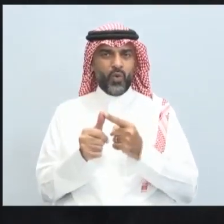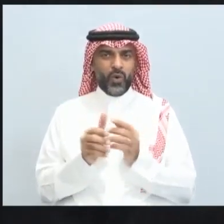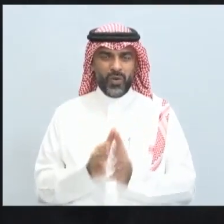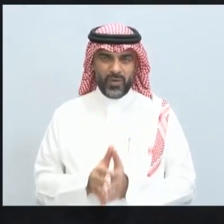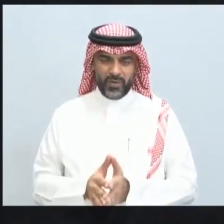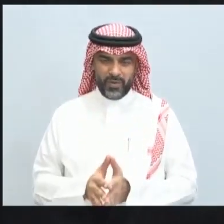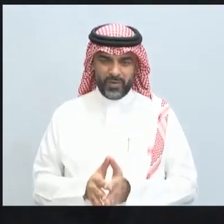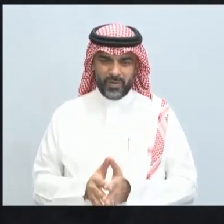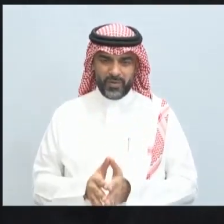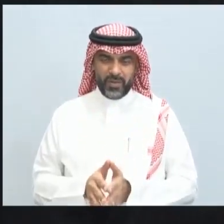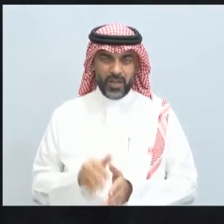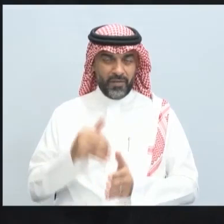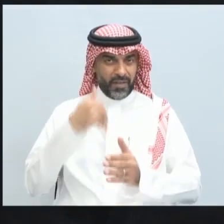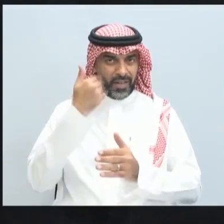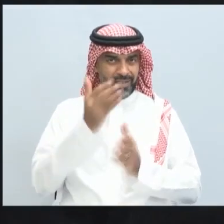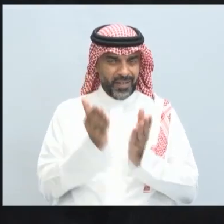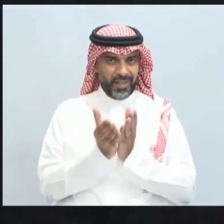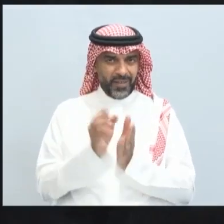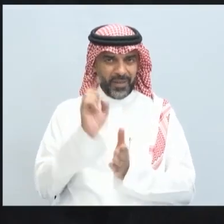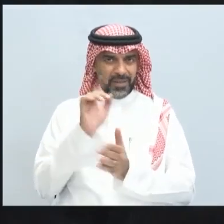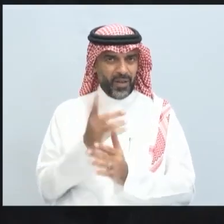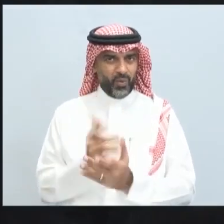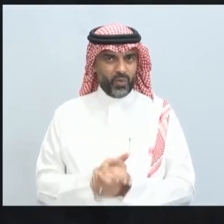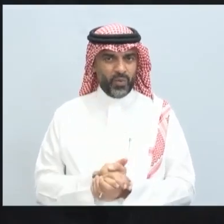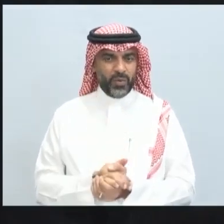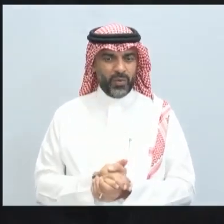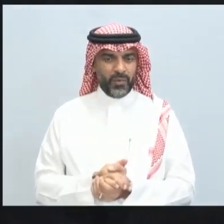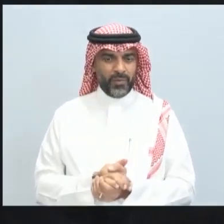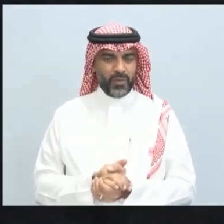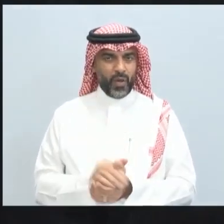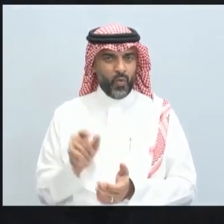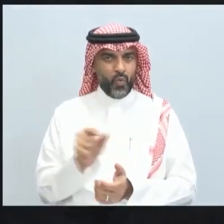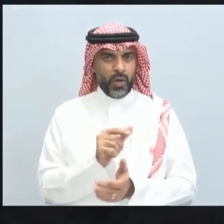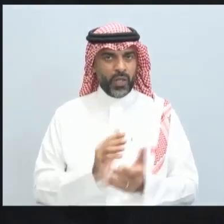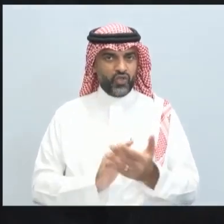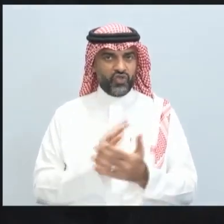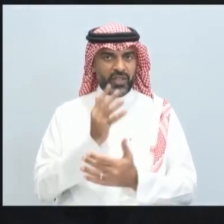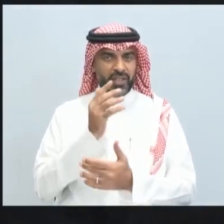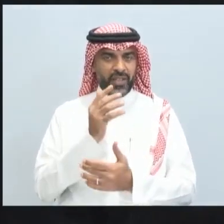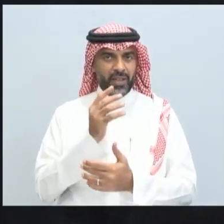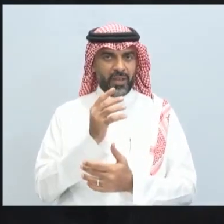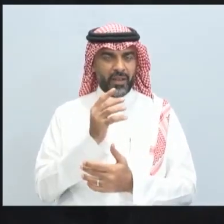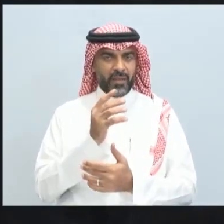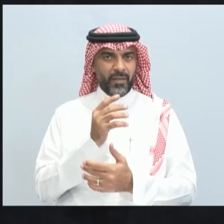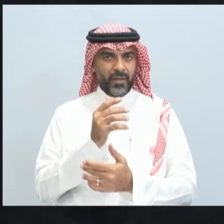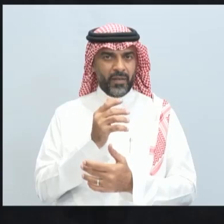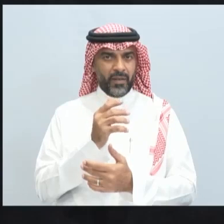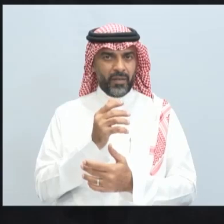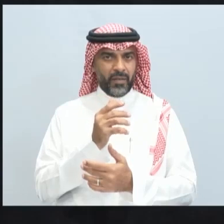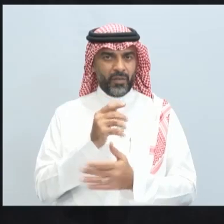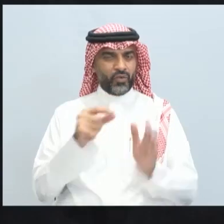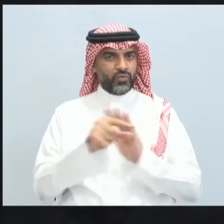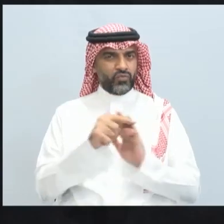وحدتنا في الحصه القادمه باذن الله تكون وحده جديده نتناول فيها